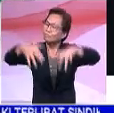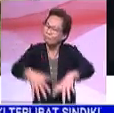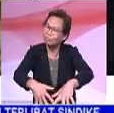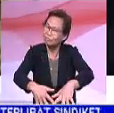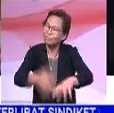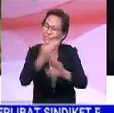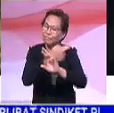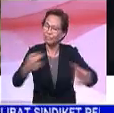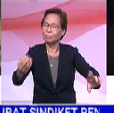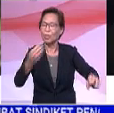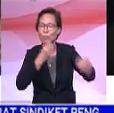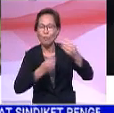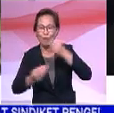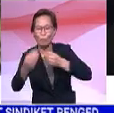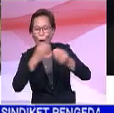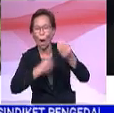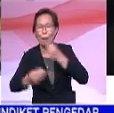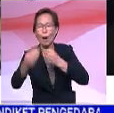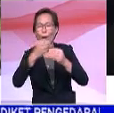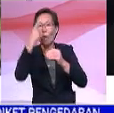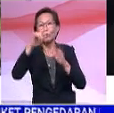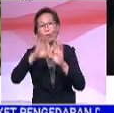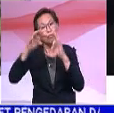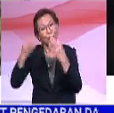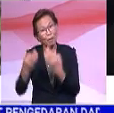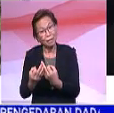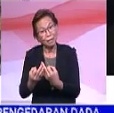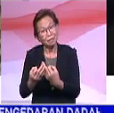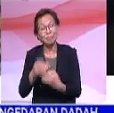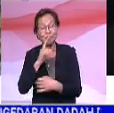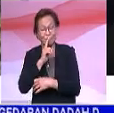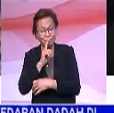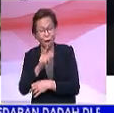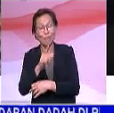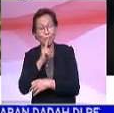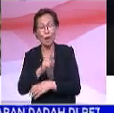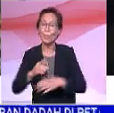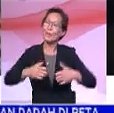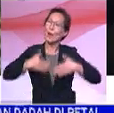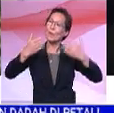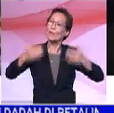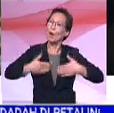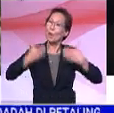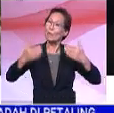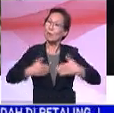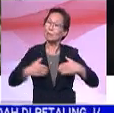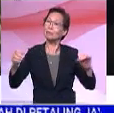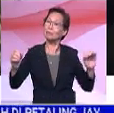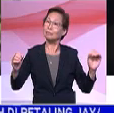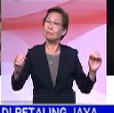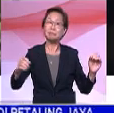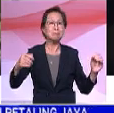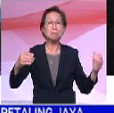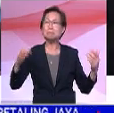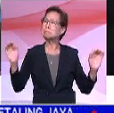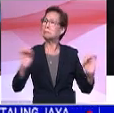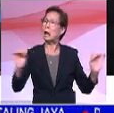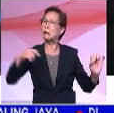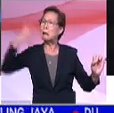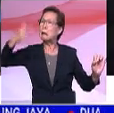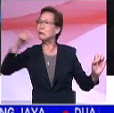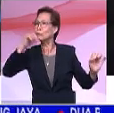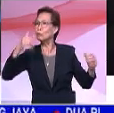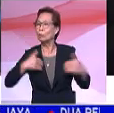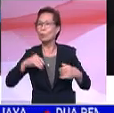bersama-sama menyediakan juadah untuk santapan seisi keluarga. Pastinya, kemeriahan seumpama tiada di kota London.